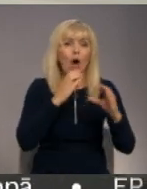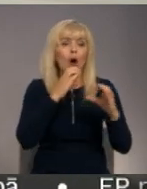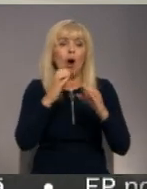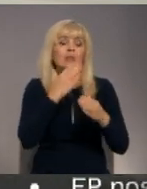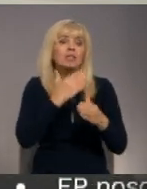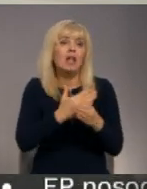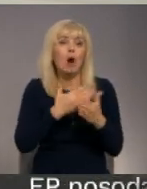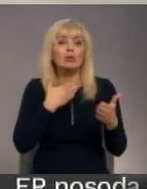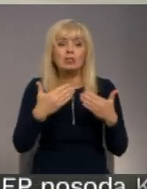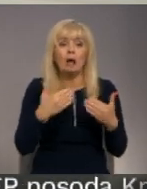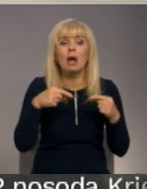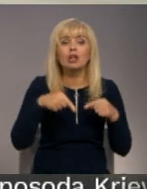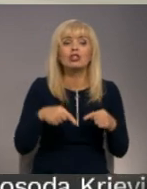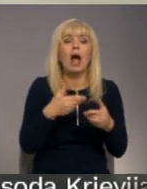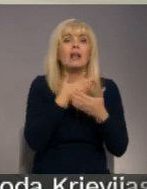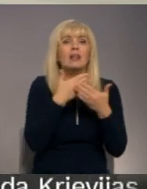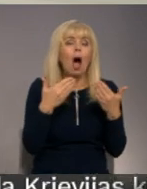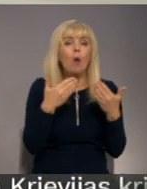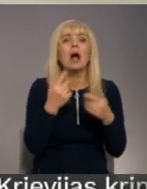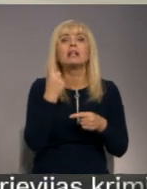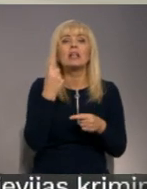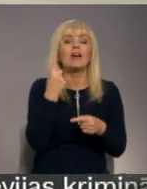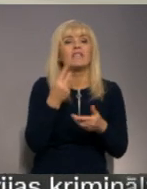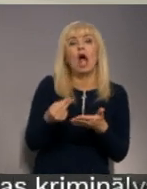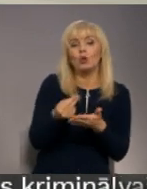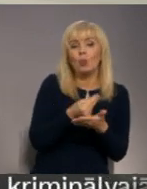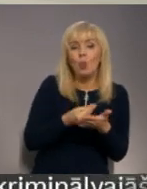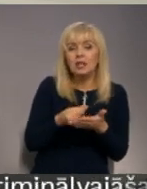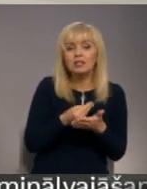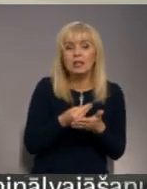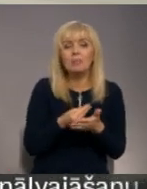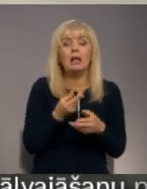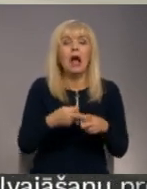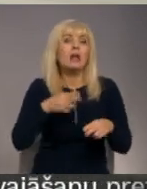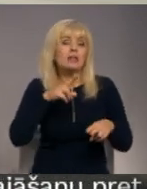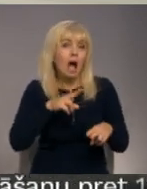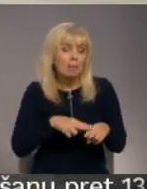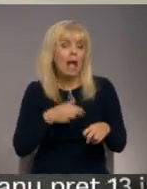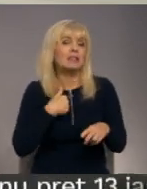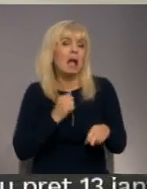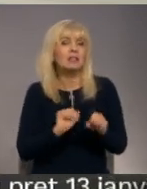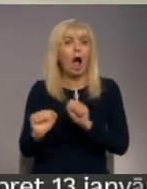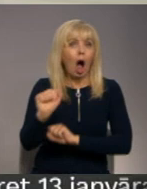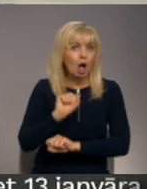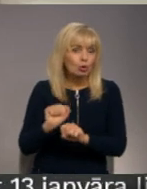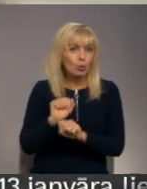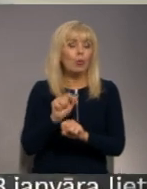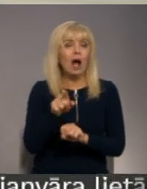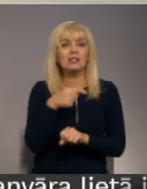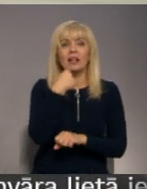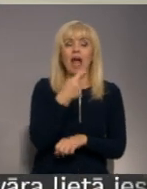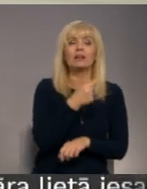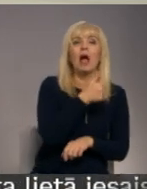starpā. Tā kā šeit nav tik īstenībā viennozīmīgi, kad tāpēc arī atturos dalīt